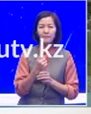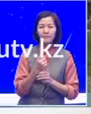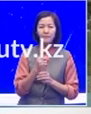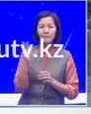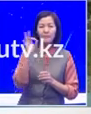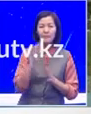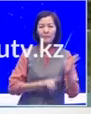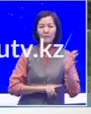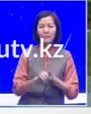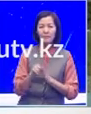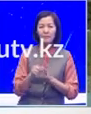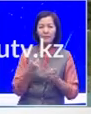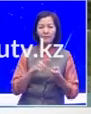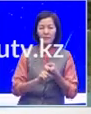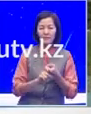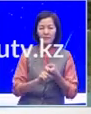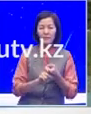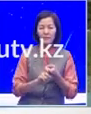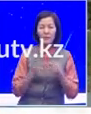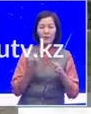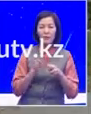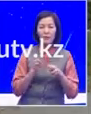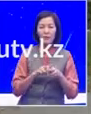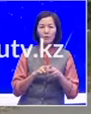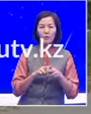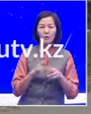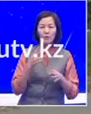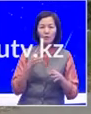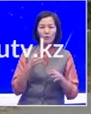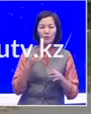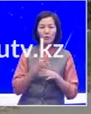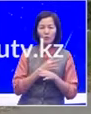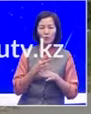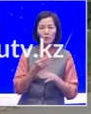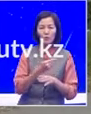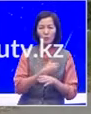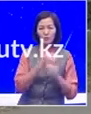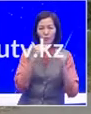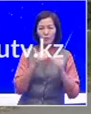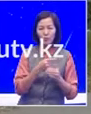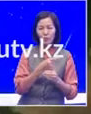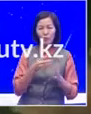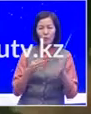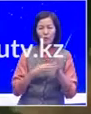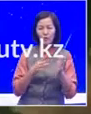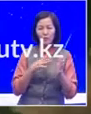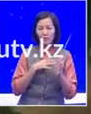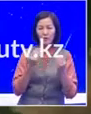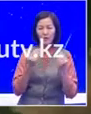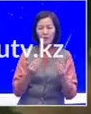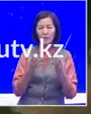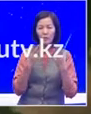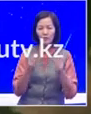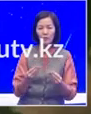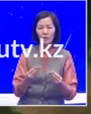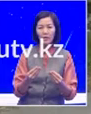қазаннан бастап, от жағу маусымын бастап кеттік. Себебі жаңа түнгі температураның 8 градустан төмендеуіне байланысты. Қазіргі кезде